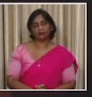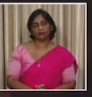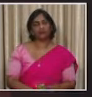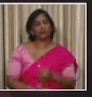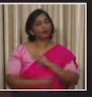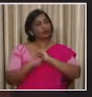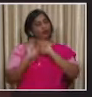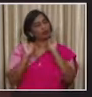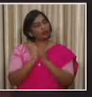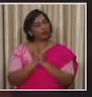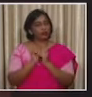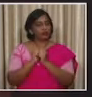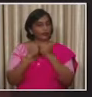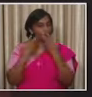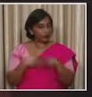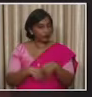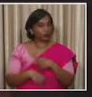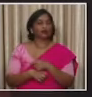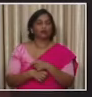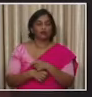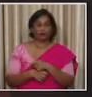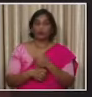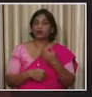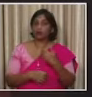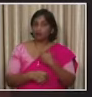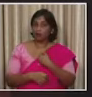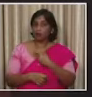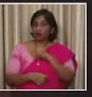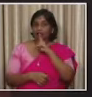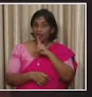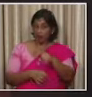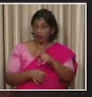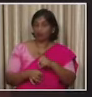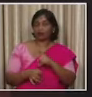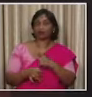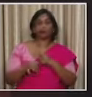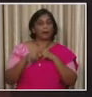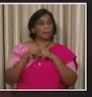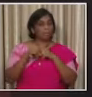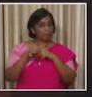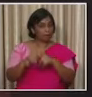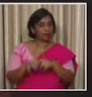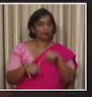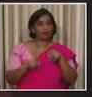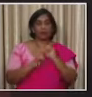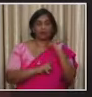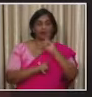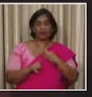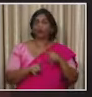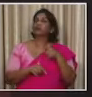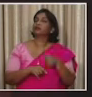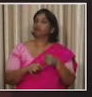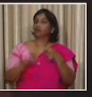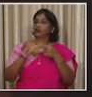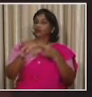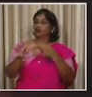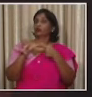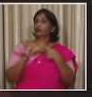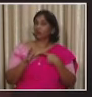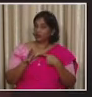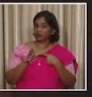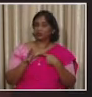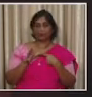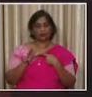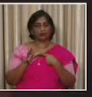ඒ ඔක්කොම කරනකොට මම අහපු ප්‍රශ්නයකට මේ සභාවේ ප්‍රතිචාර දැක්වීමක්